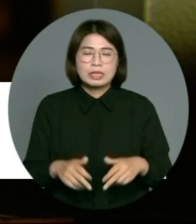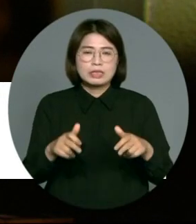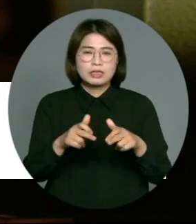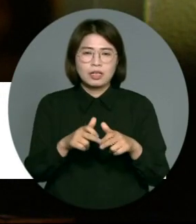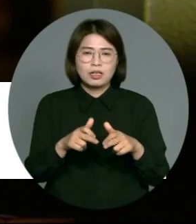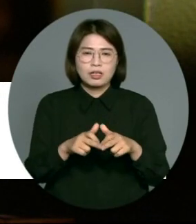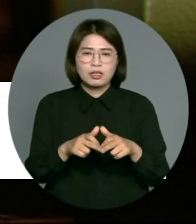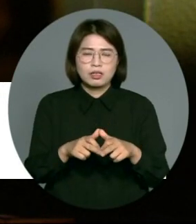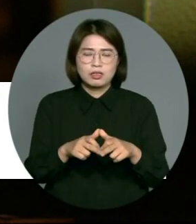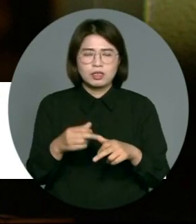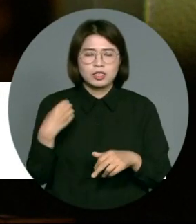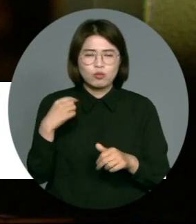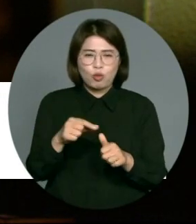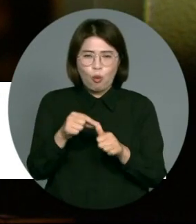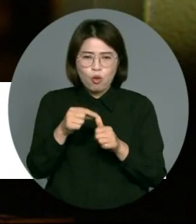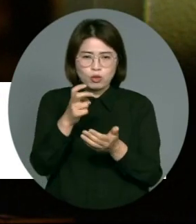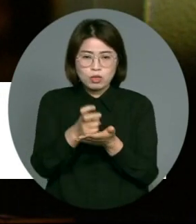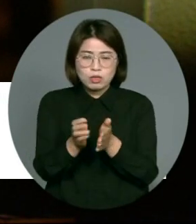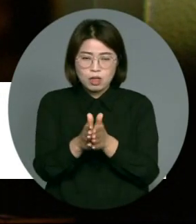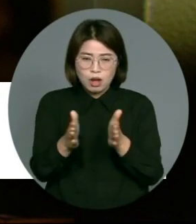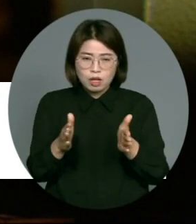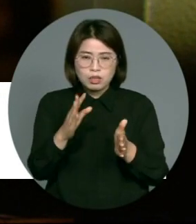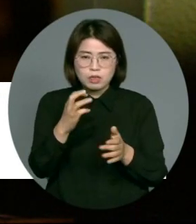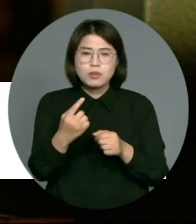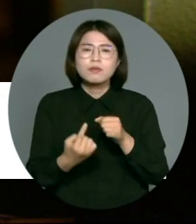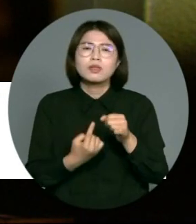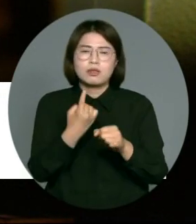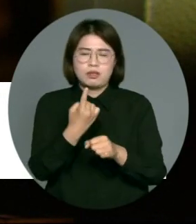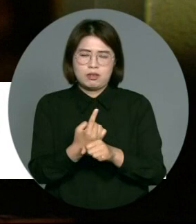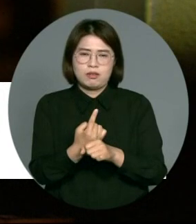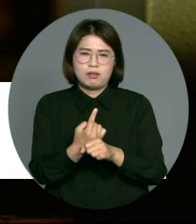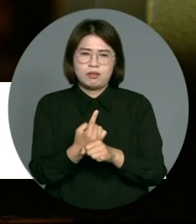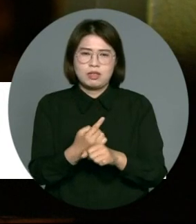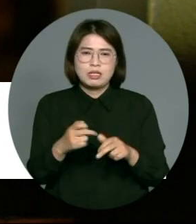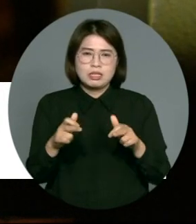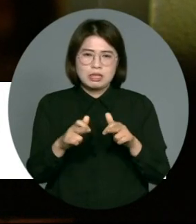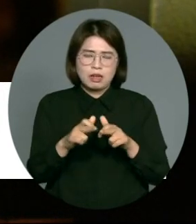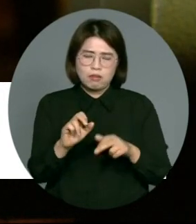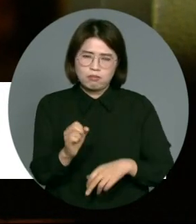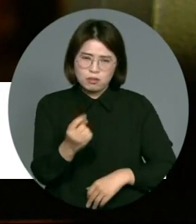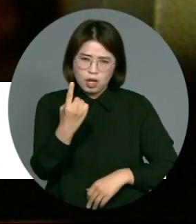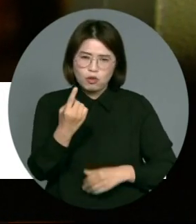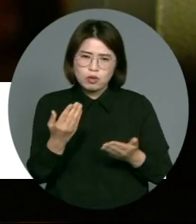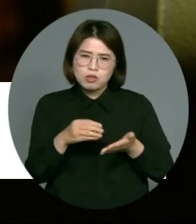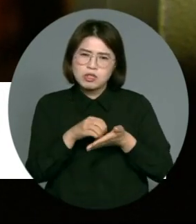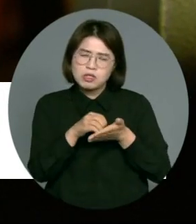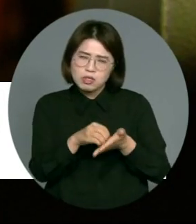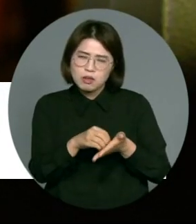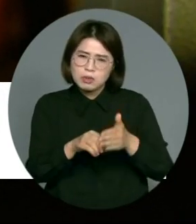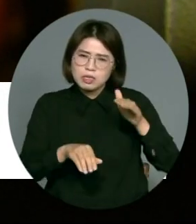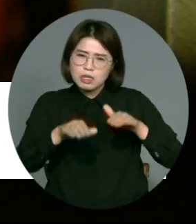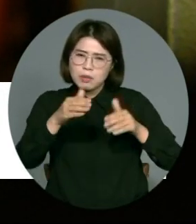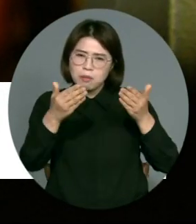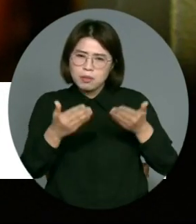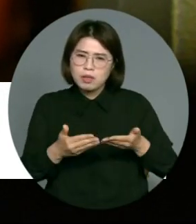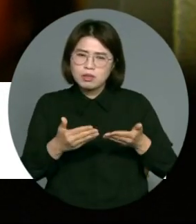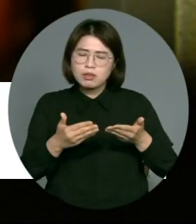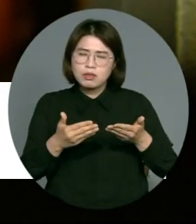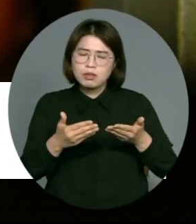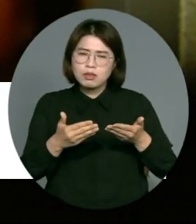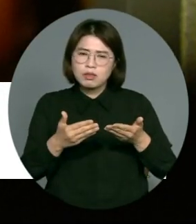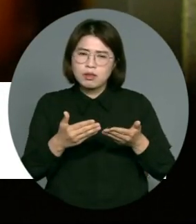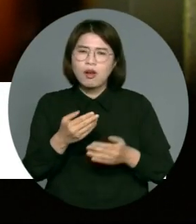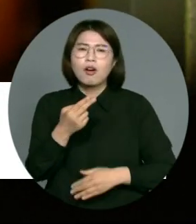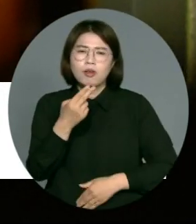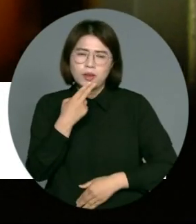장애인 의무 고용제도가 도입된 지 31년, 장애가 있다는 이유로 취업 시장에서 차별받지 않아야 한다는